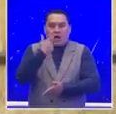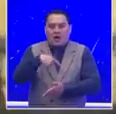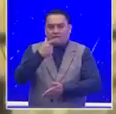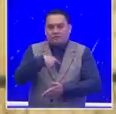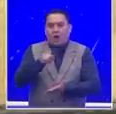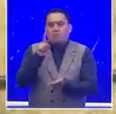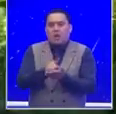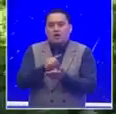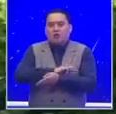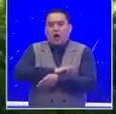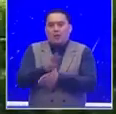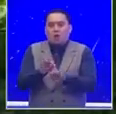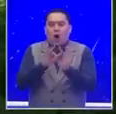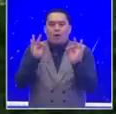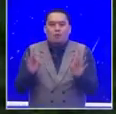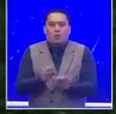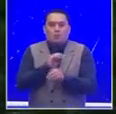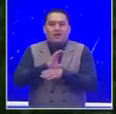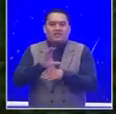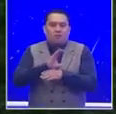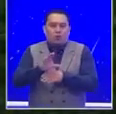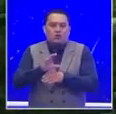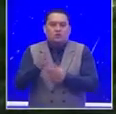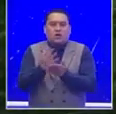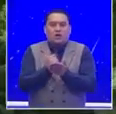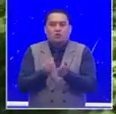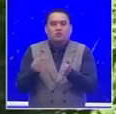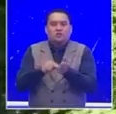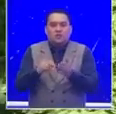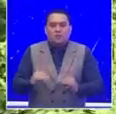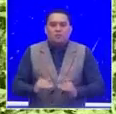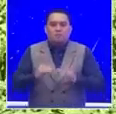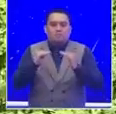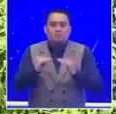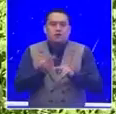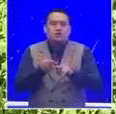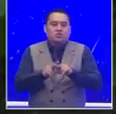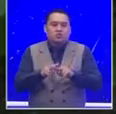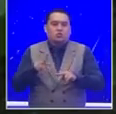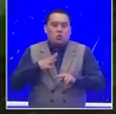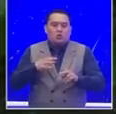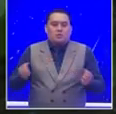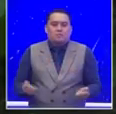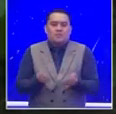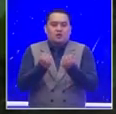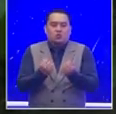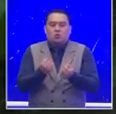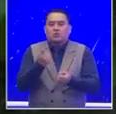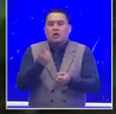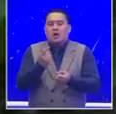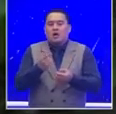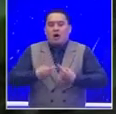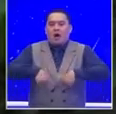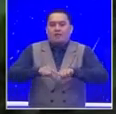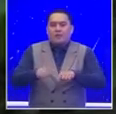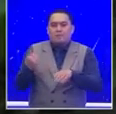встречные обязательства по обеспечению объема производства, сохранению цен и поддержанию занятости населения. Руководитель командитного товарищества,